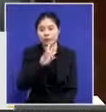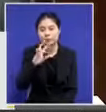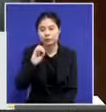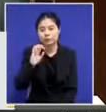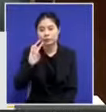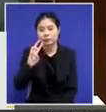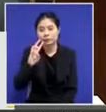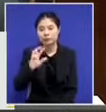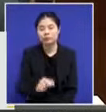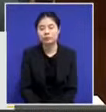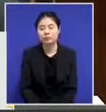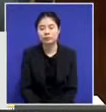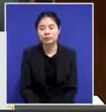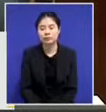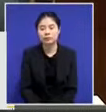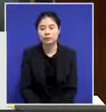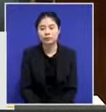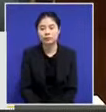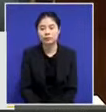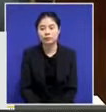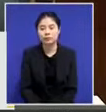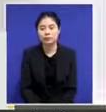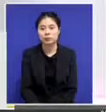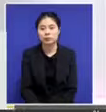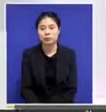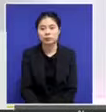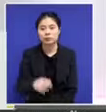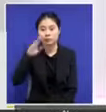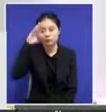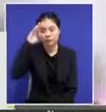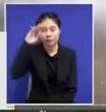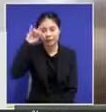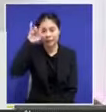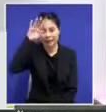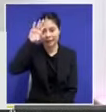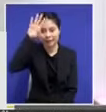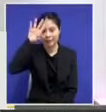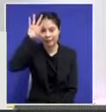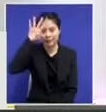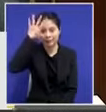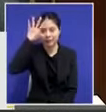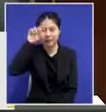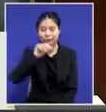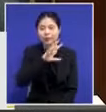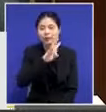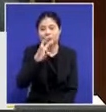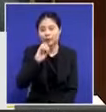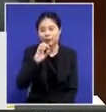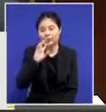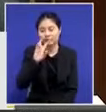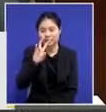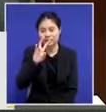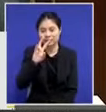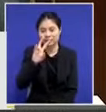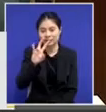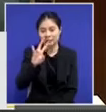706นายอภิชาติตีระสวัสดิชัย นายธนาธรจึงรุ่งเรืองกิจครับ 707นาย